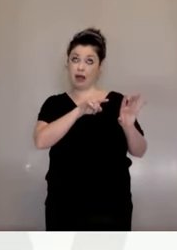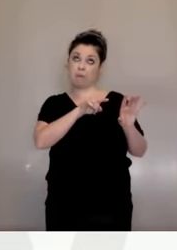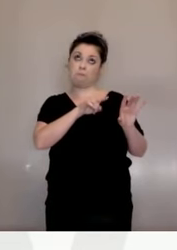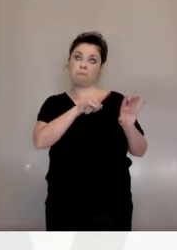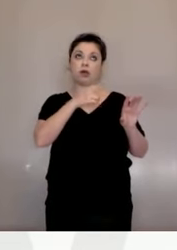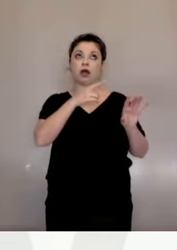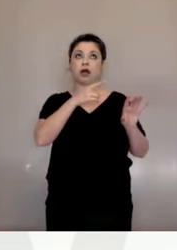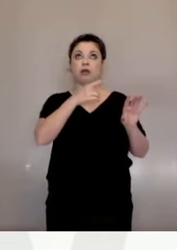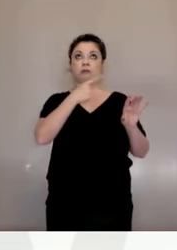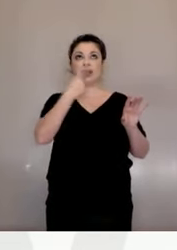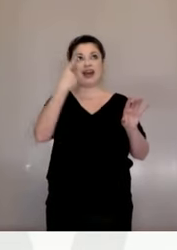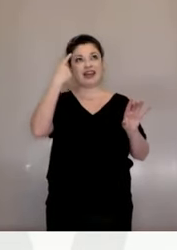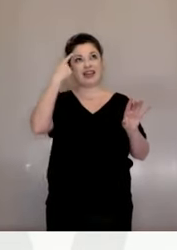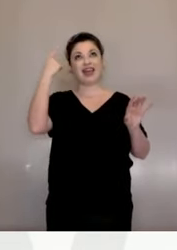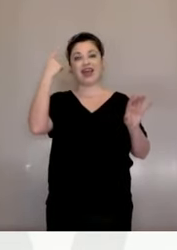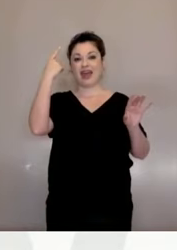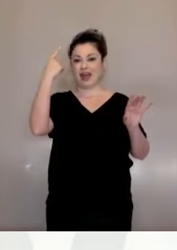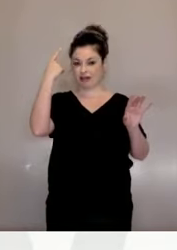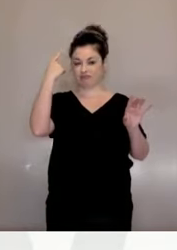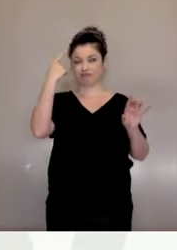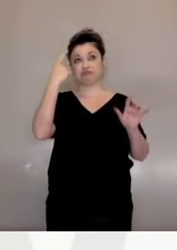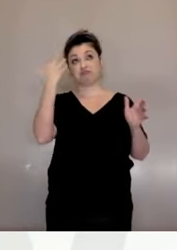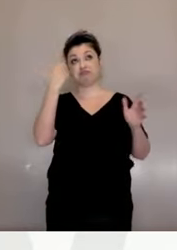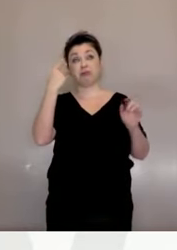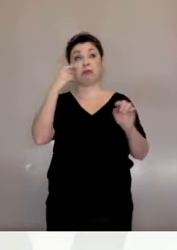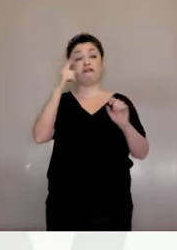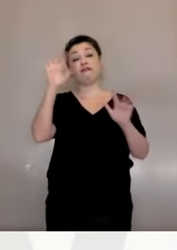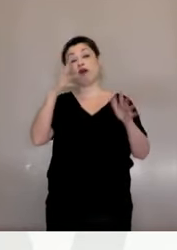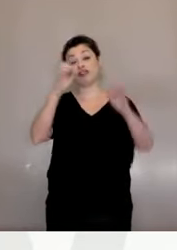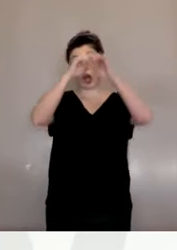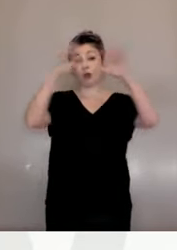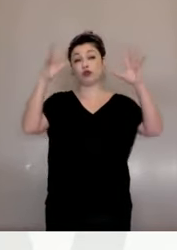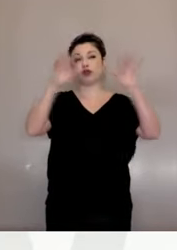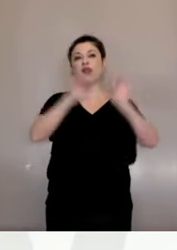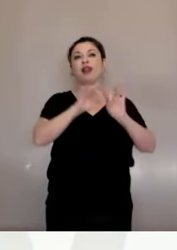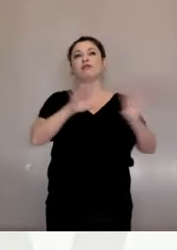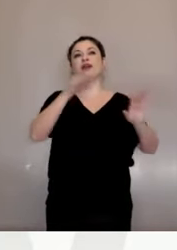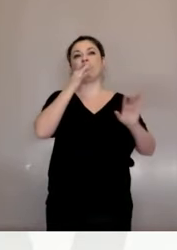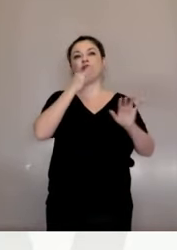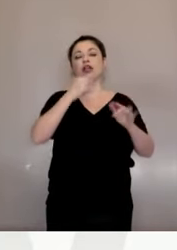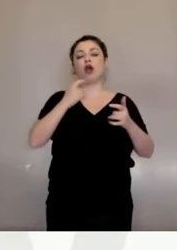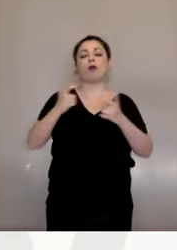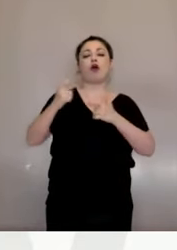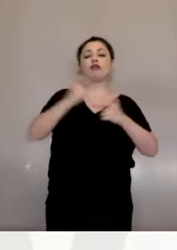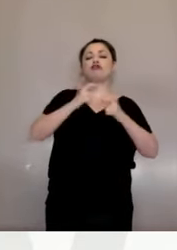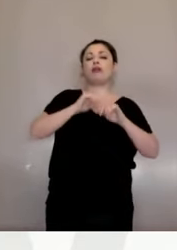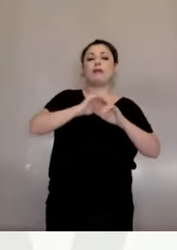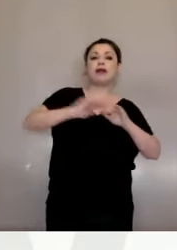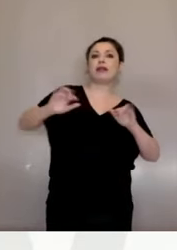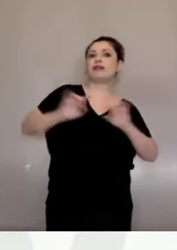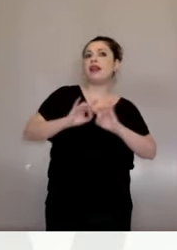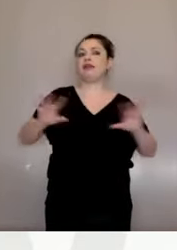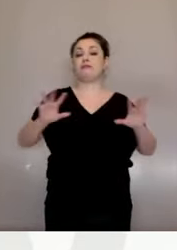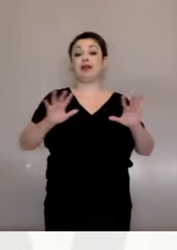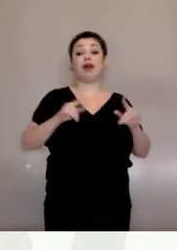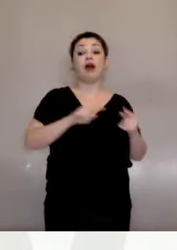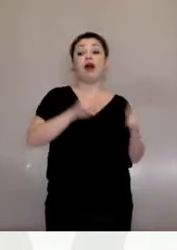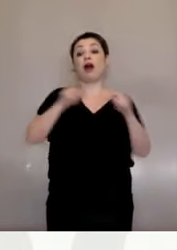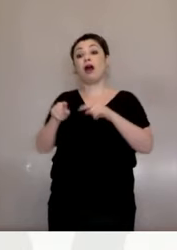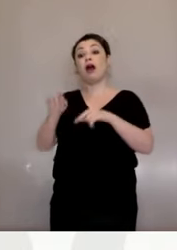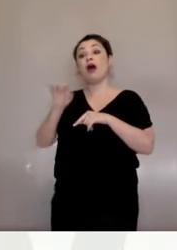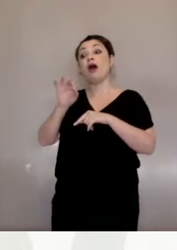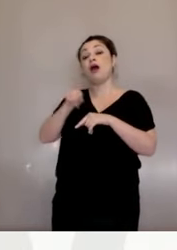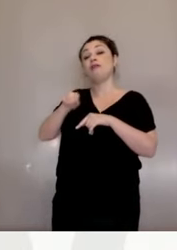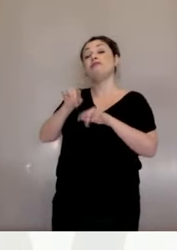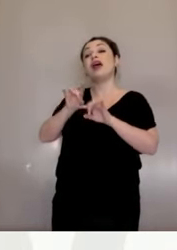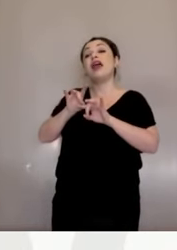illusoria, di affrancamento dai condizionamenti, e libertà come responsabilità anche